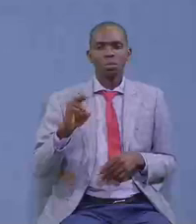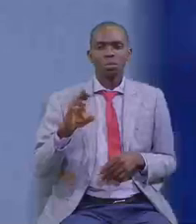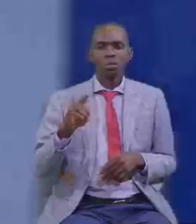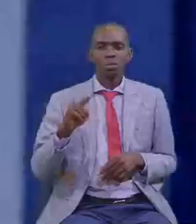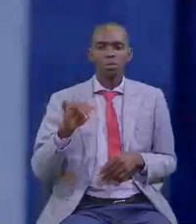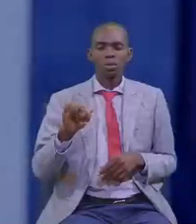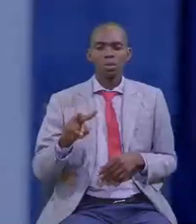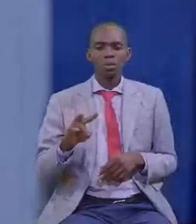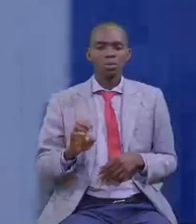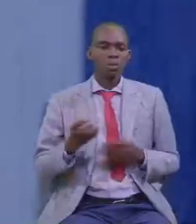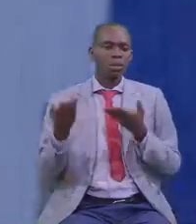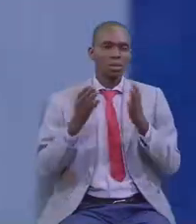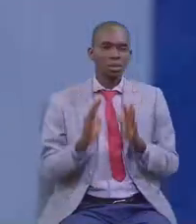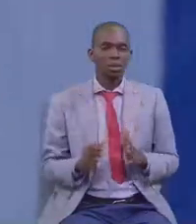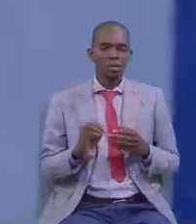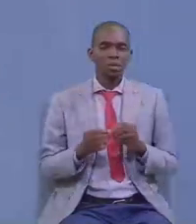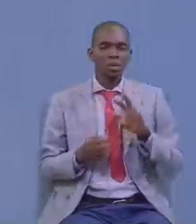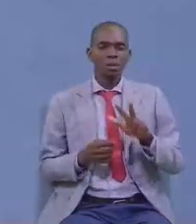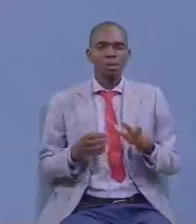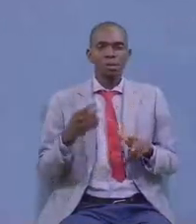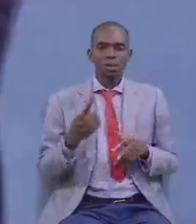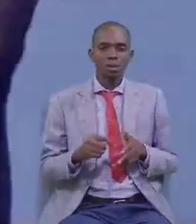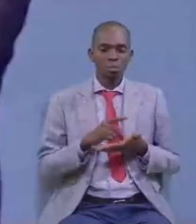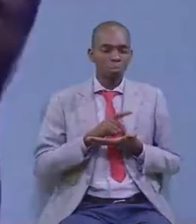Troisièmement, le service qui purifie.